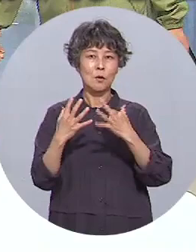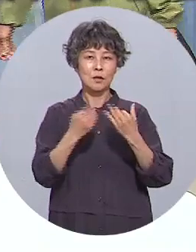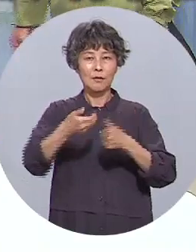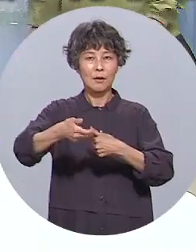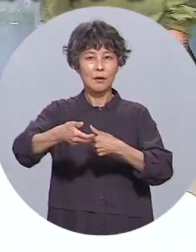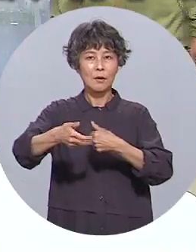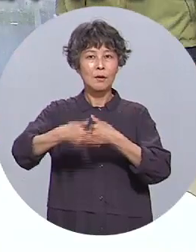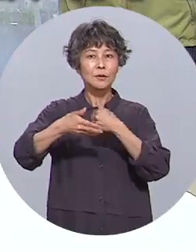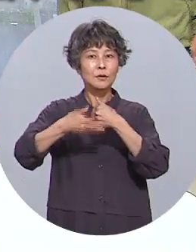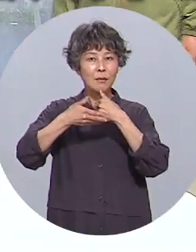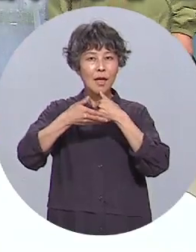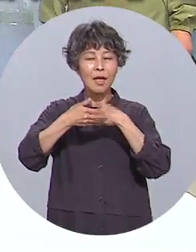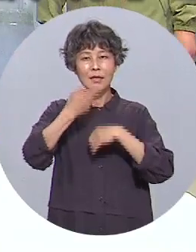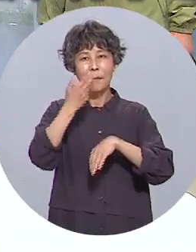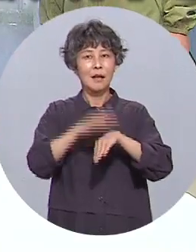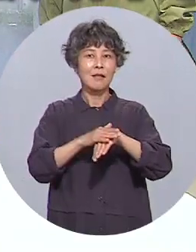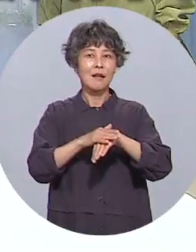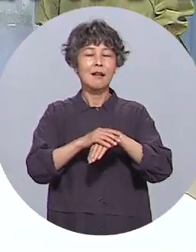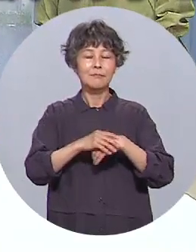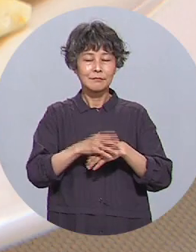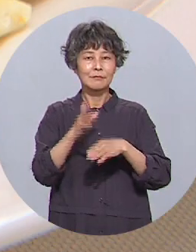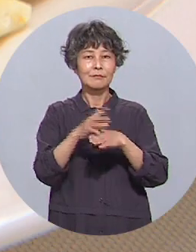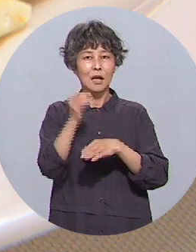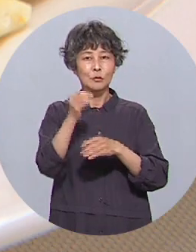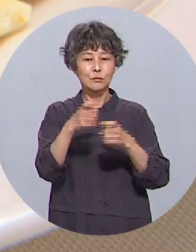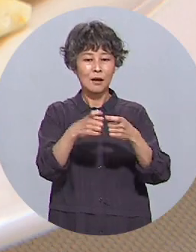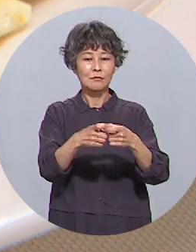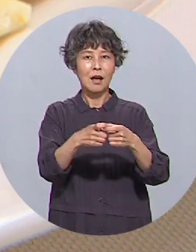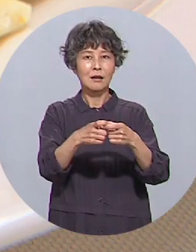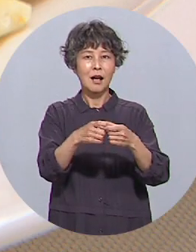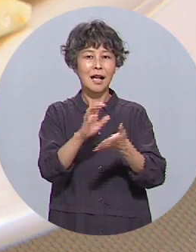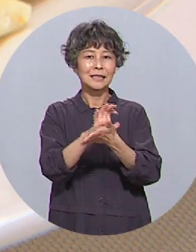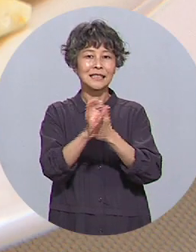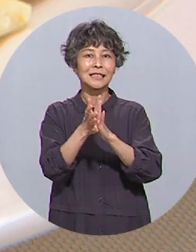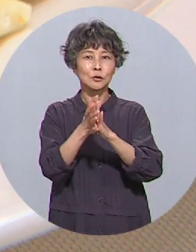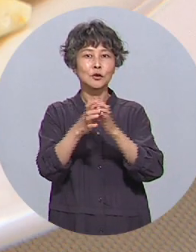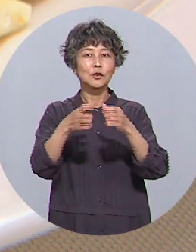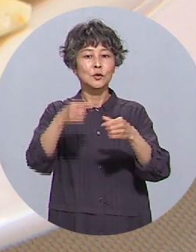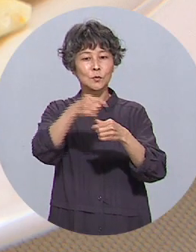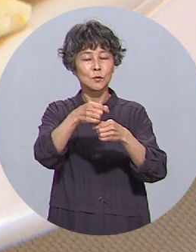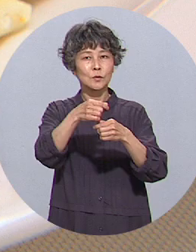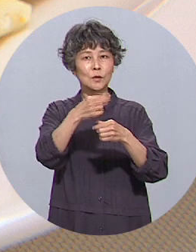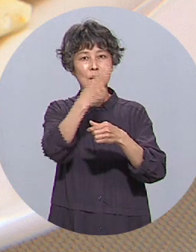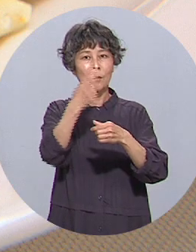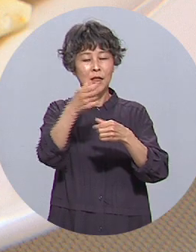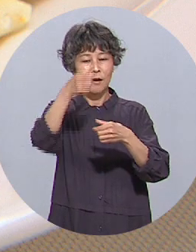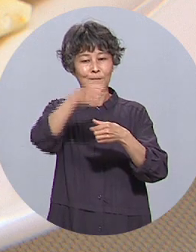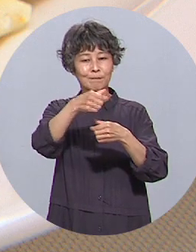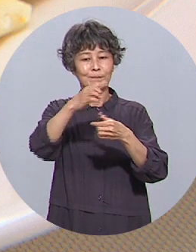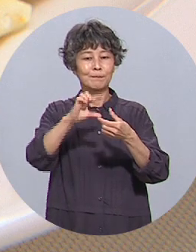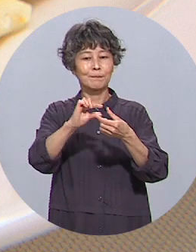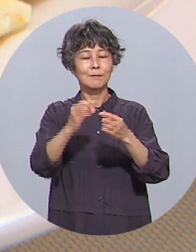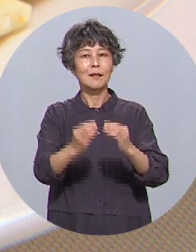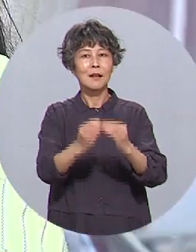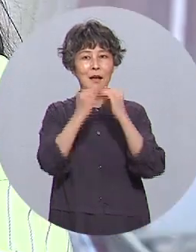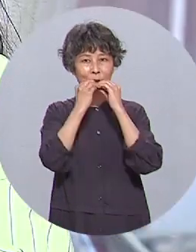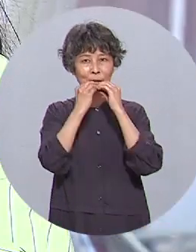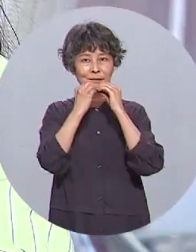すすめの食べ方でいただきます。まずはクラッカーにクリームチーズとうま勘弁を乗せたカナッペです